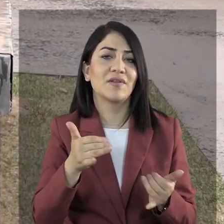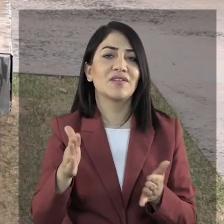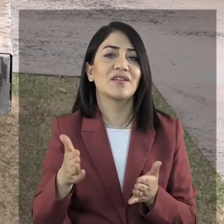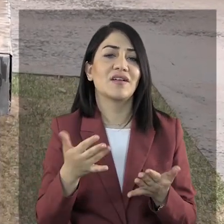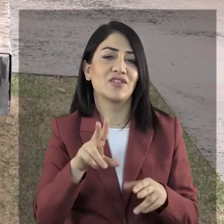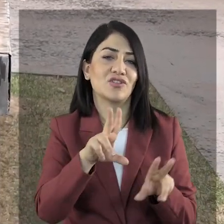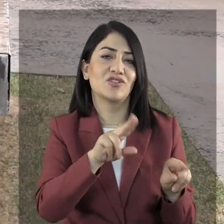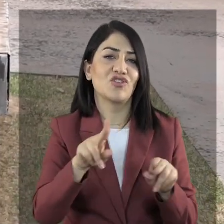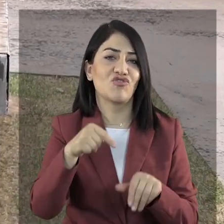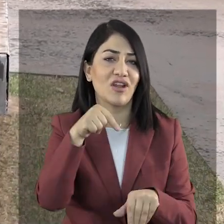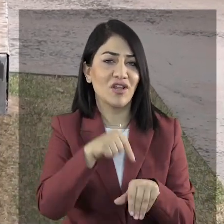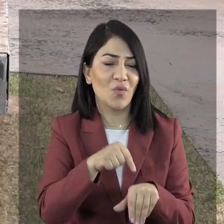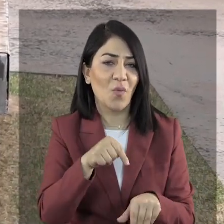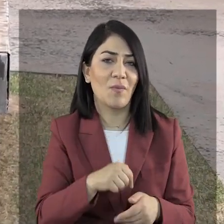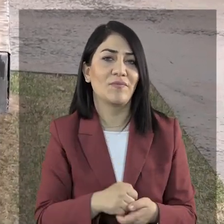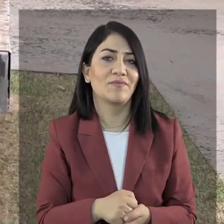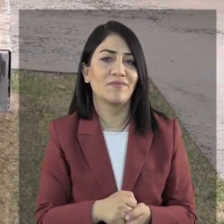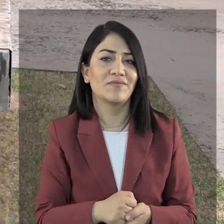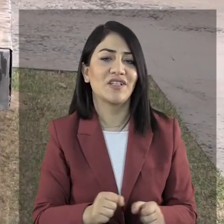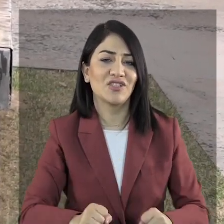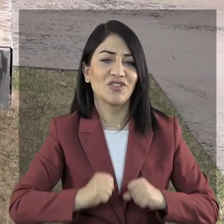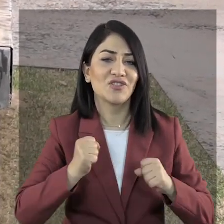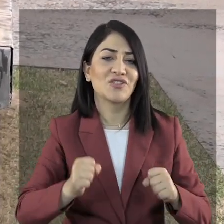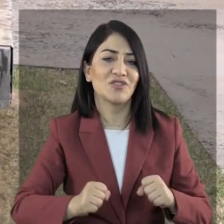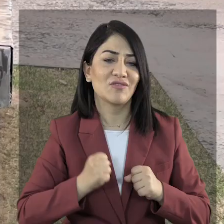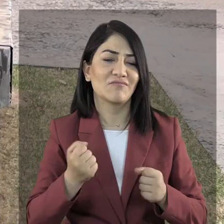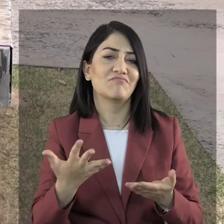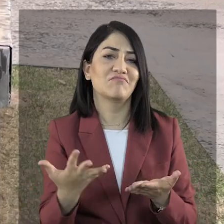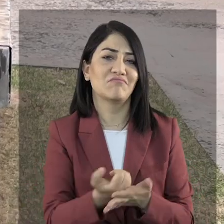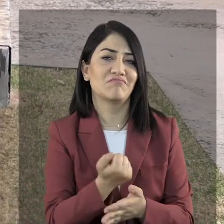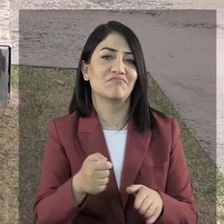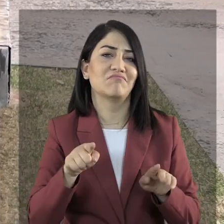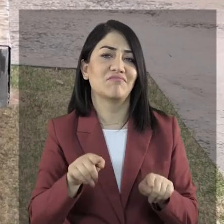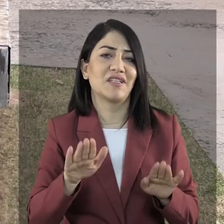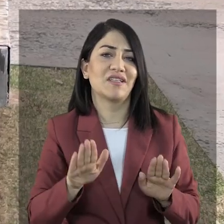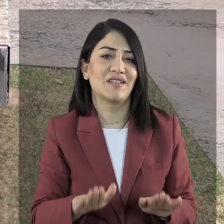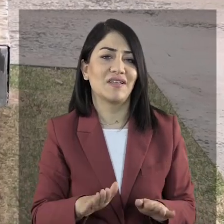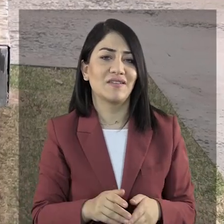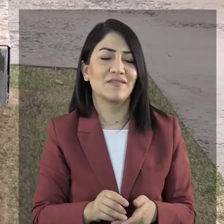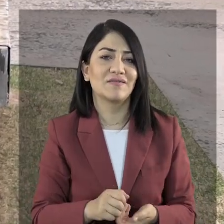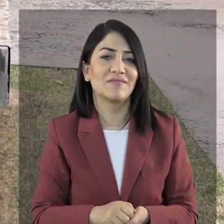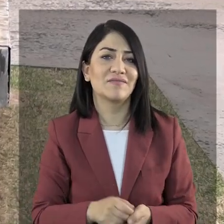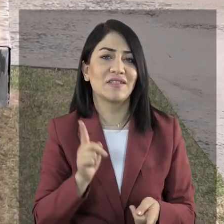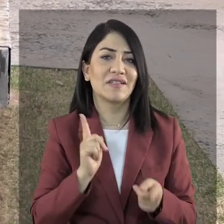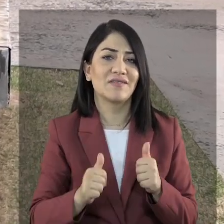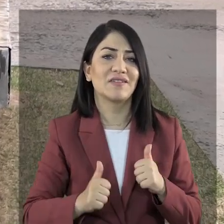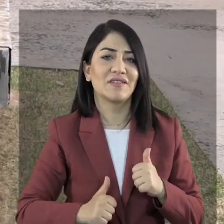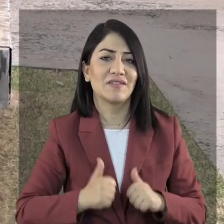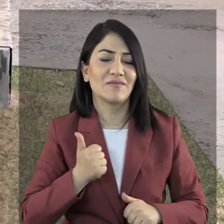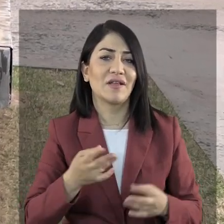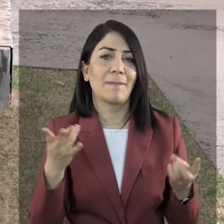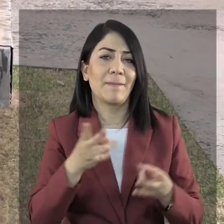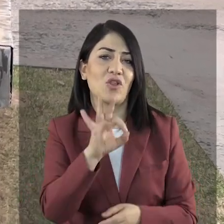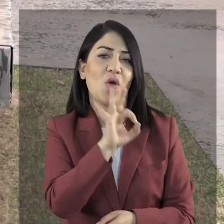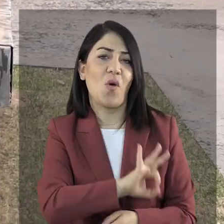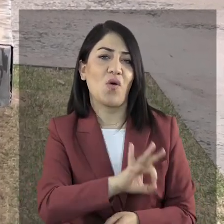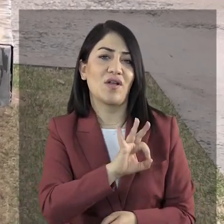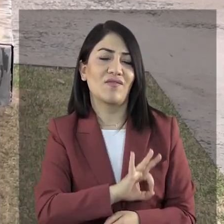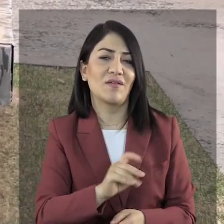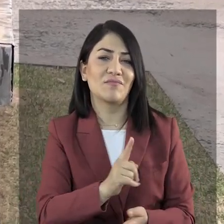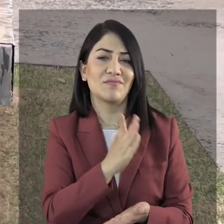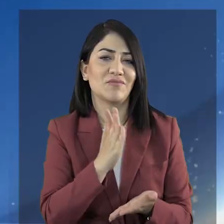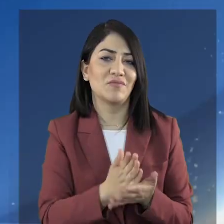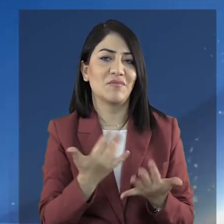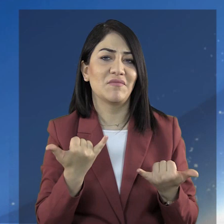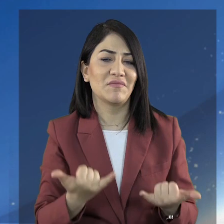հիմա իրոք երջանիկ եմ ու իրոք ճանկերիս արդյունքում եմ հասել այստեղ, հետևաբար իրոք կողեմ այն իրավիճակից, որում հիմա գտնվում